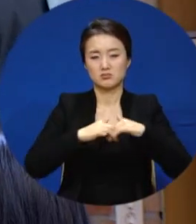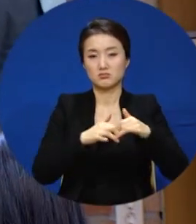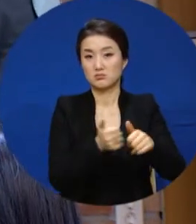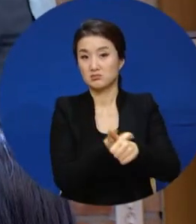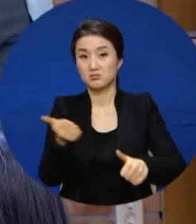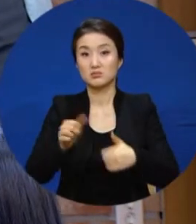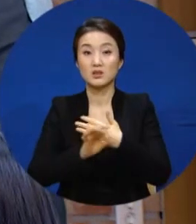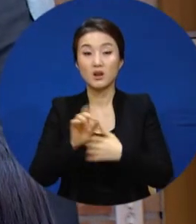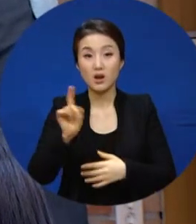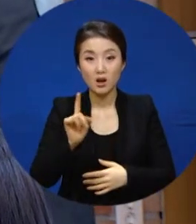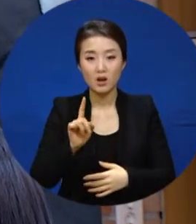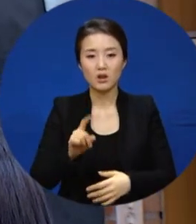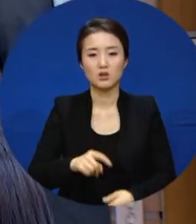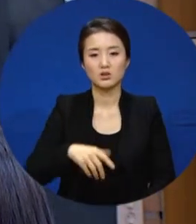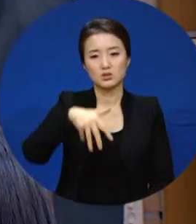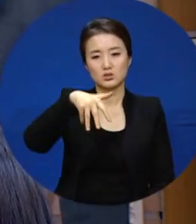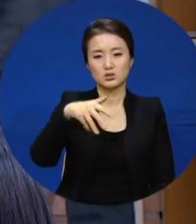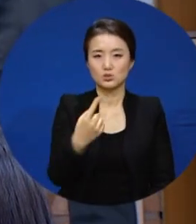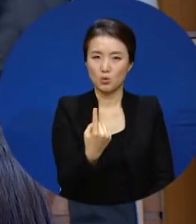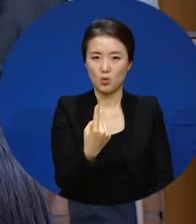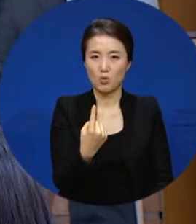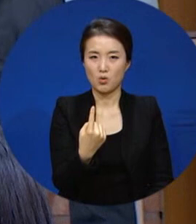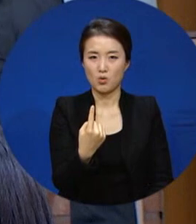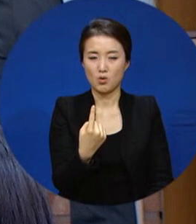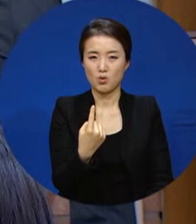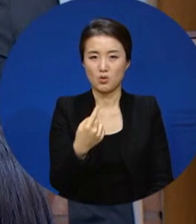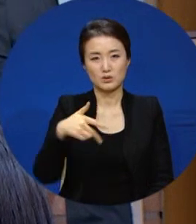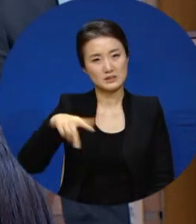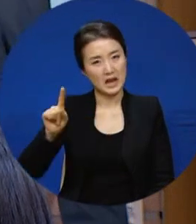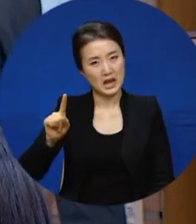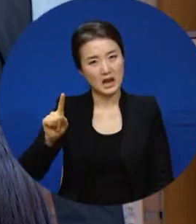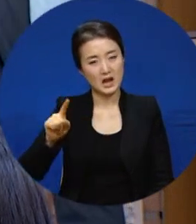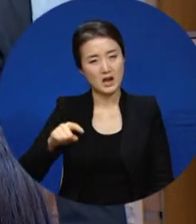있을까 초중급 문자를 초짜